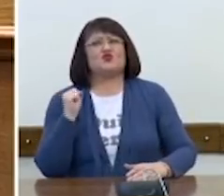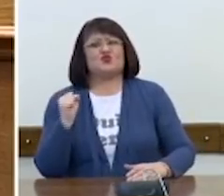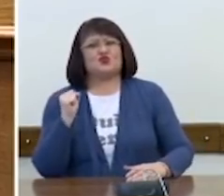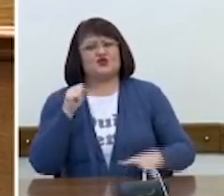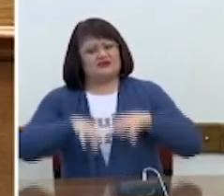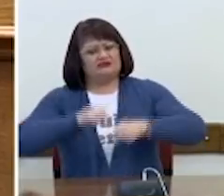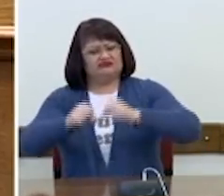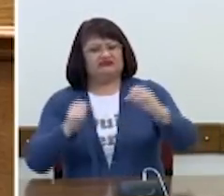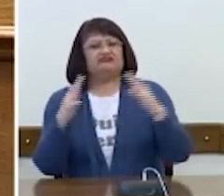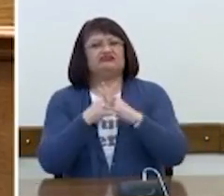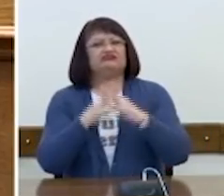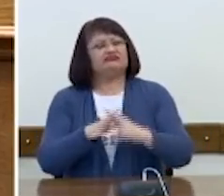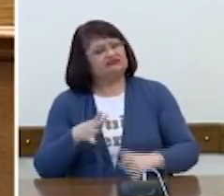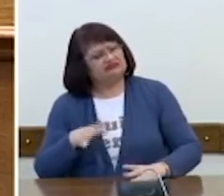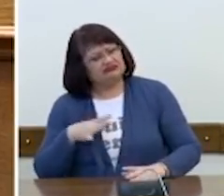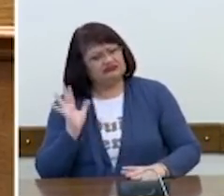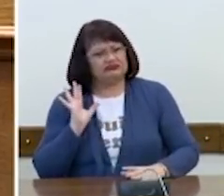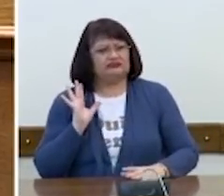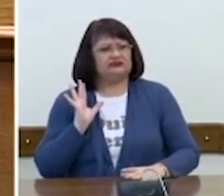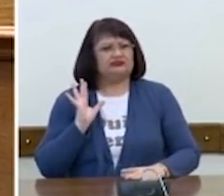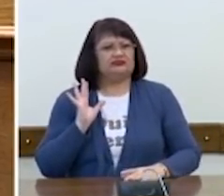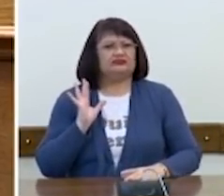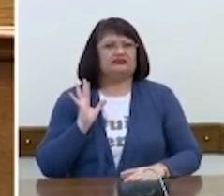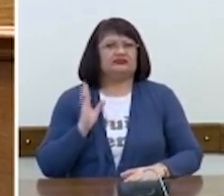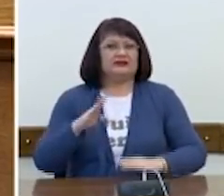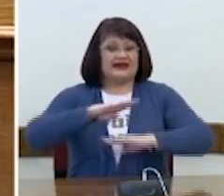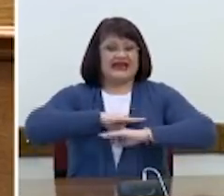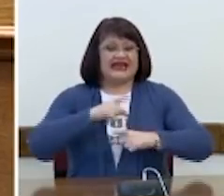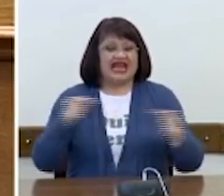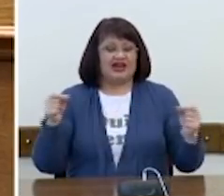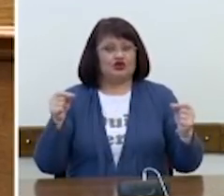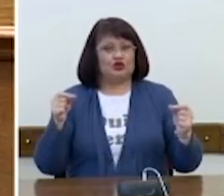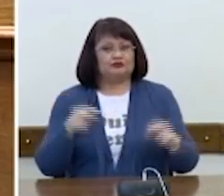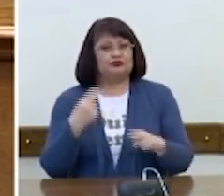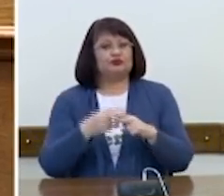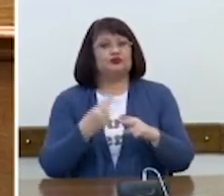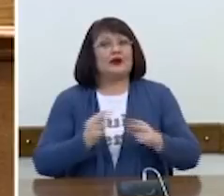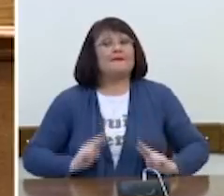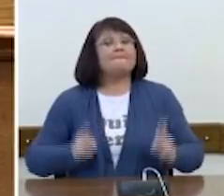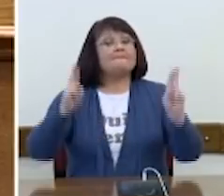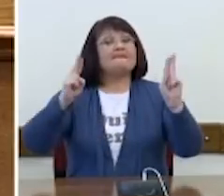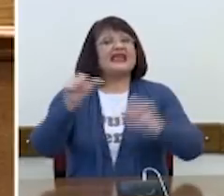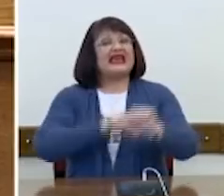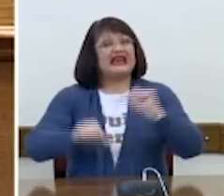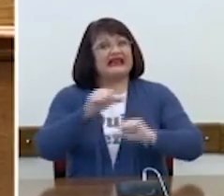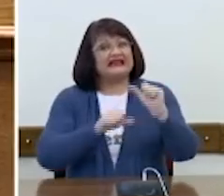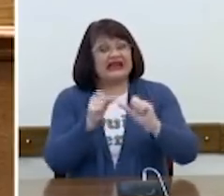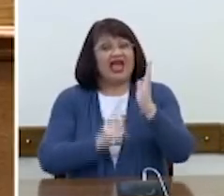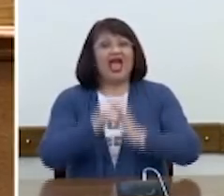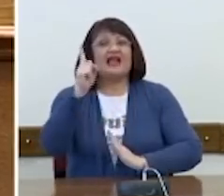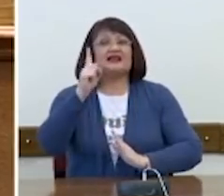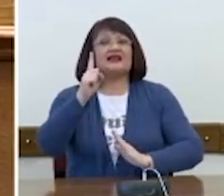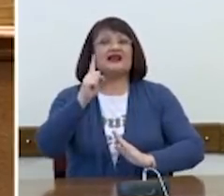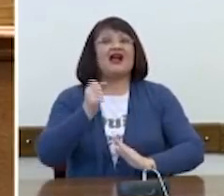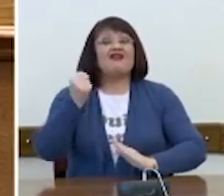εκπληρώνει ιδιαίτερο ρόλο στην Ευρωατλαντική Συμμαχία. Διαθέτει πυρηνικά όπλα, 11 στρατιωτικές βάσεις στο